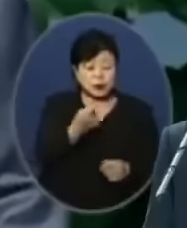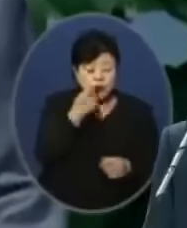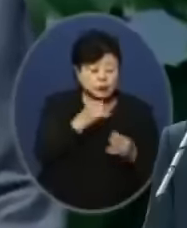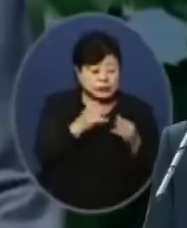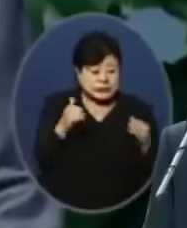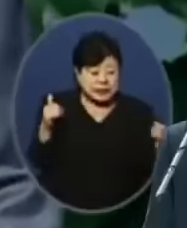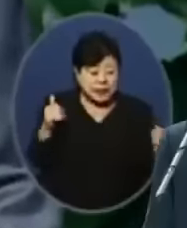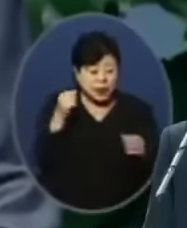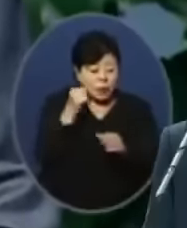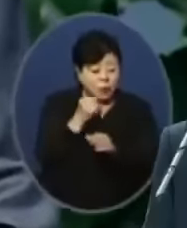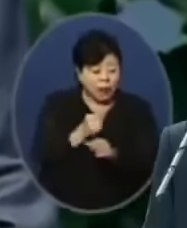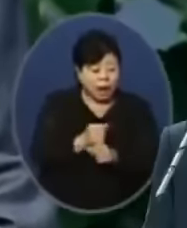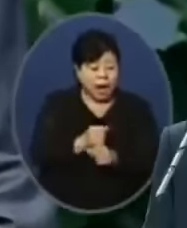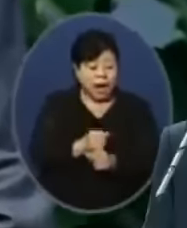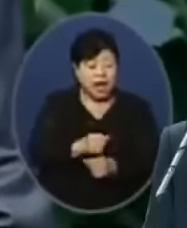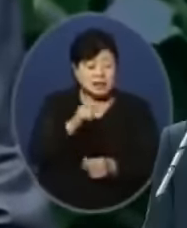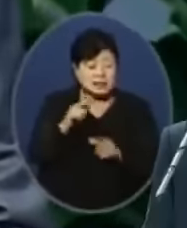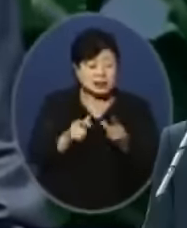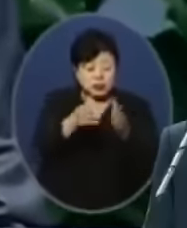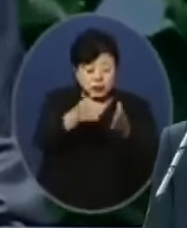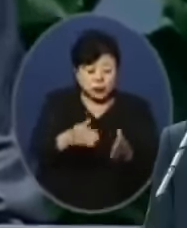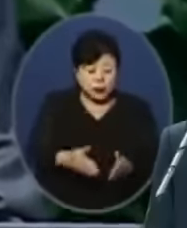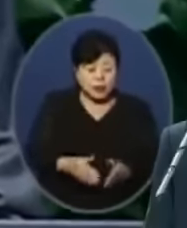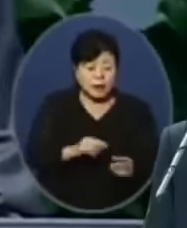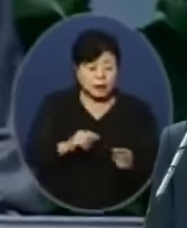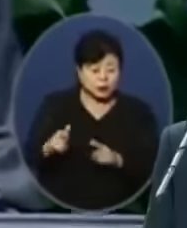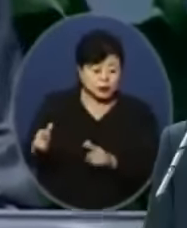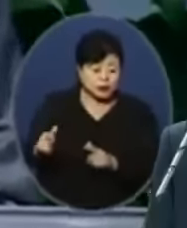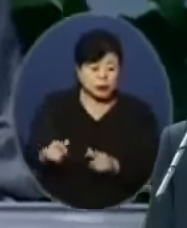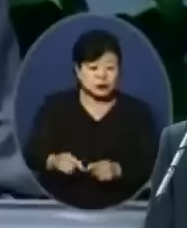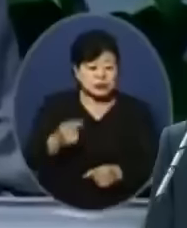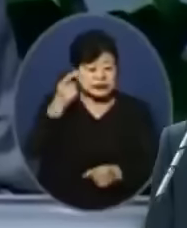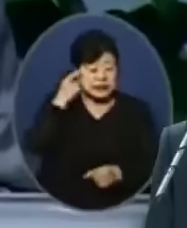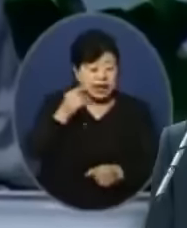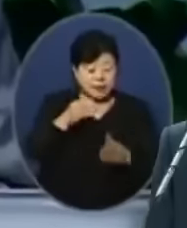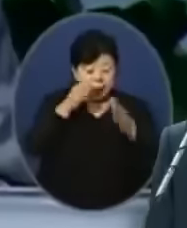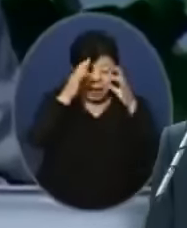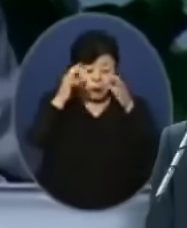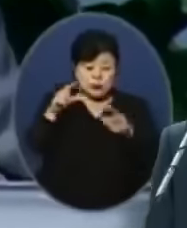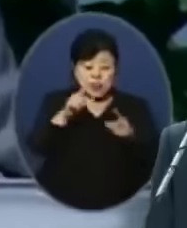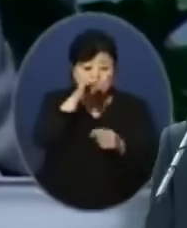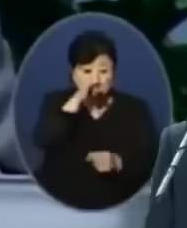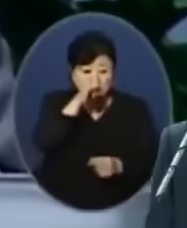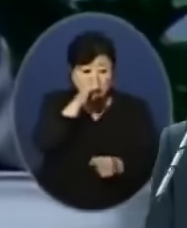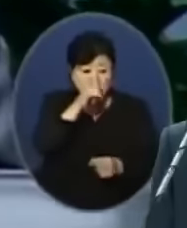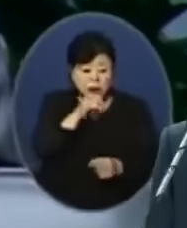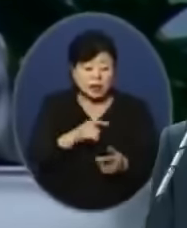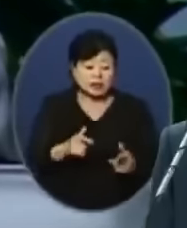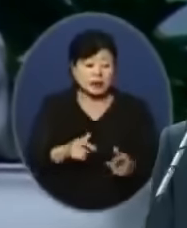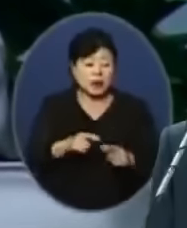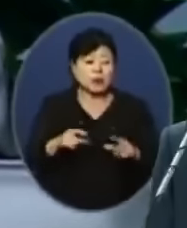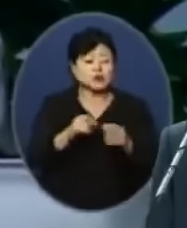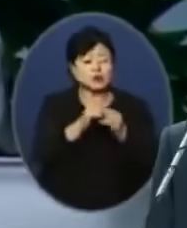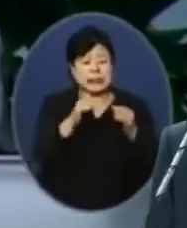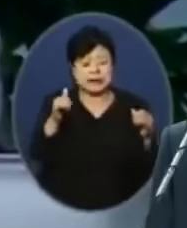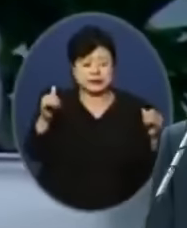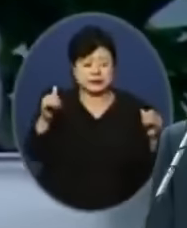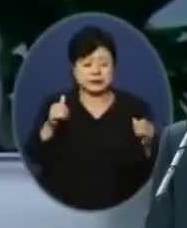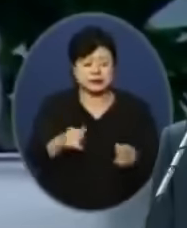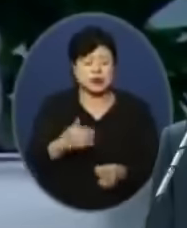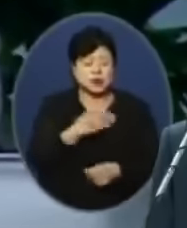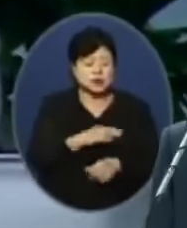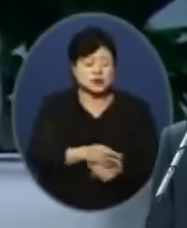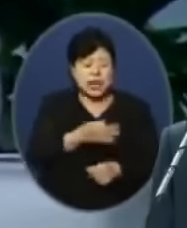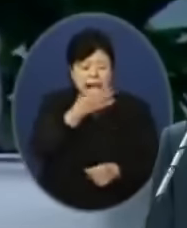사람들은 과학과 이성을 통해서 만물을 생각하고 바라보고 살고 그렇지 않은 보통 사람들은